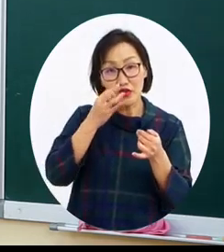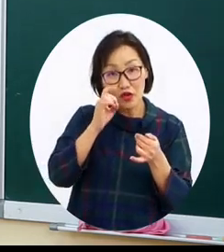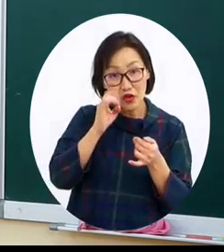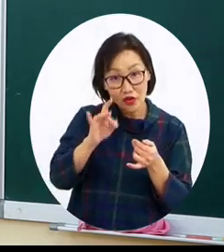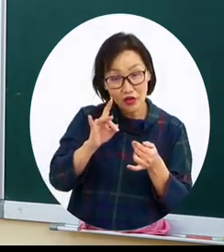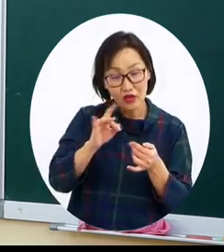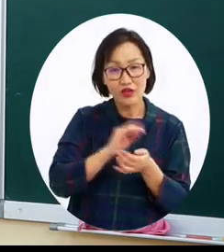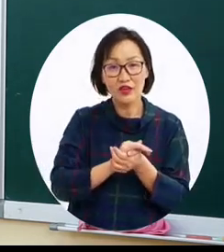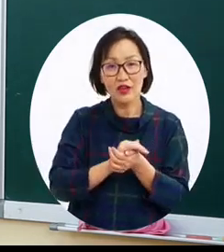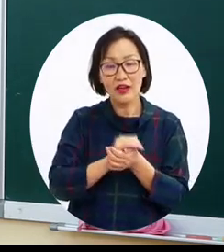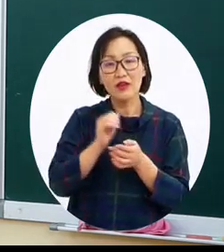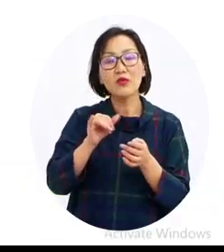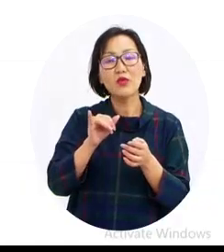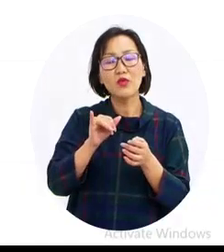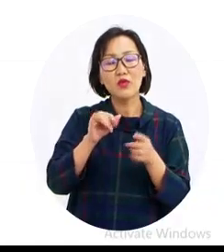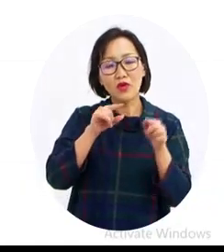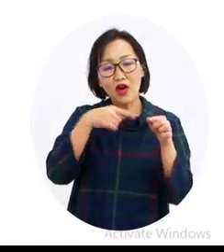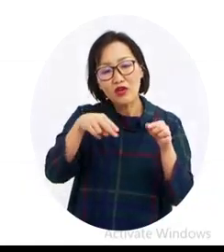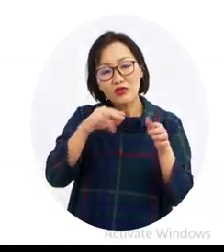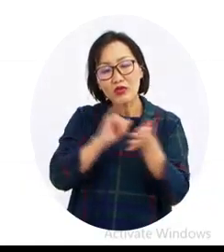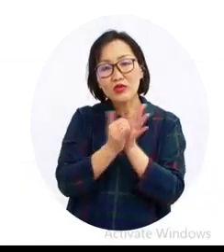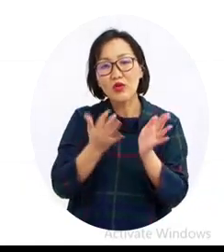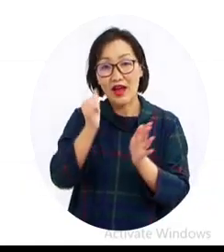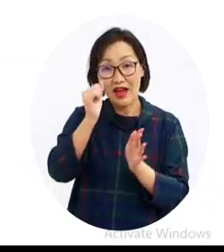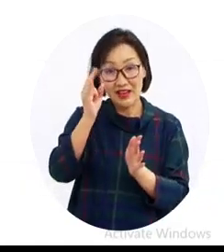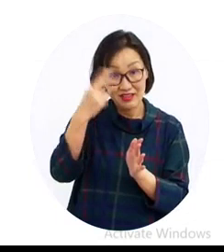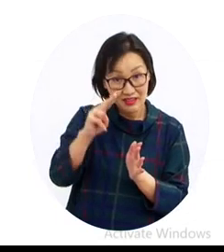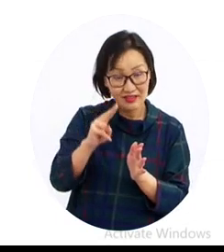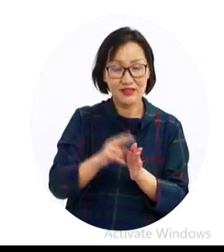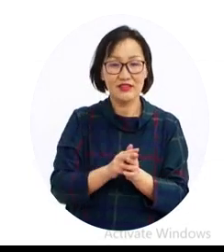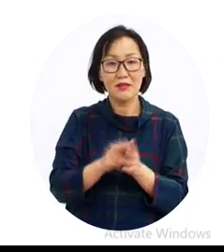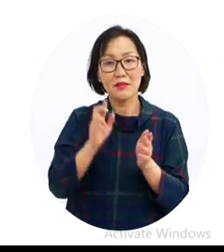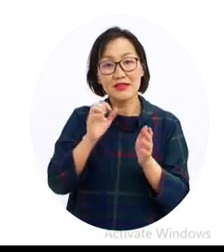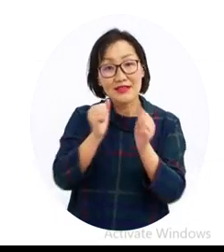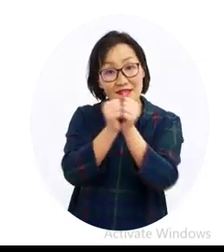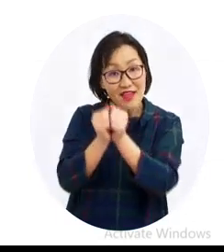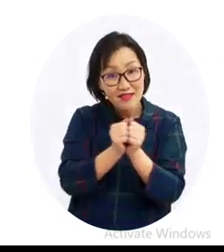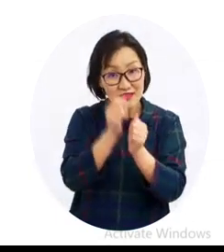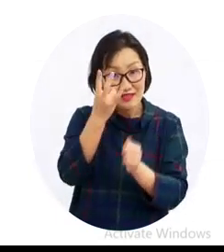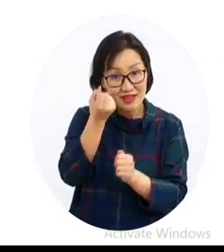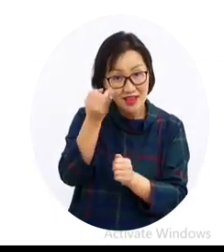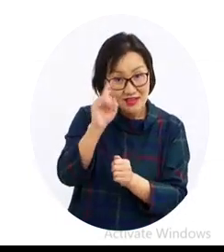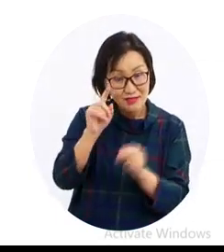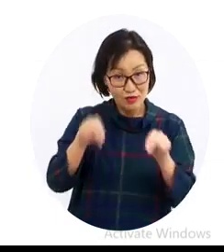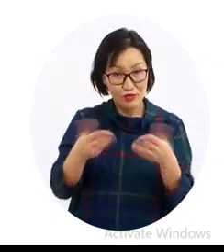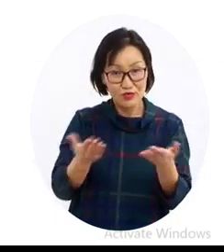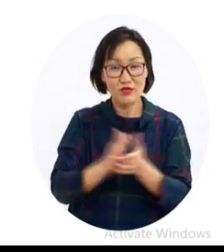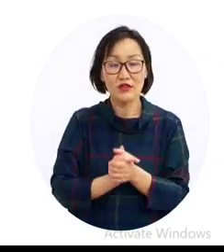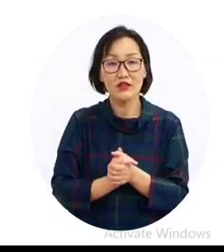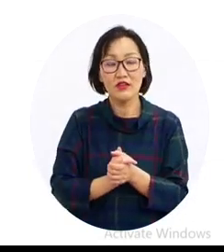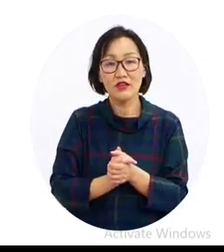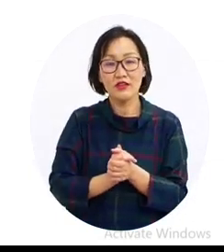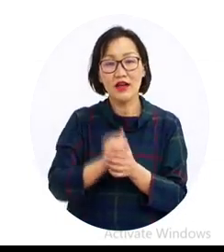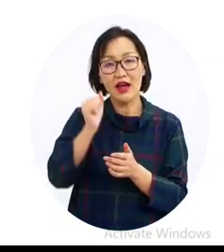анд байж болно өөр найз байж болно тийм ээ найз нөхөр байж